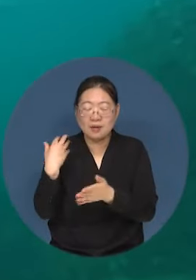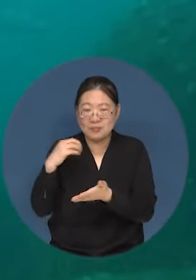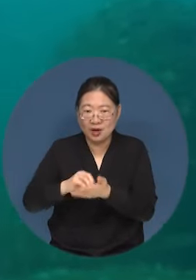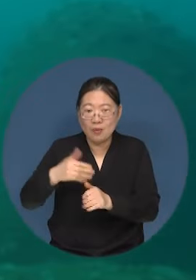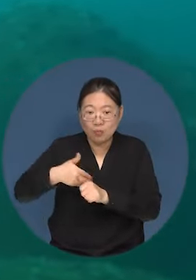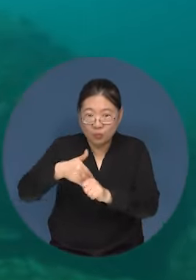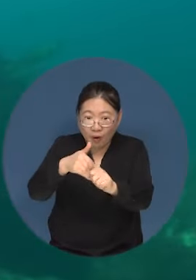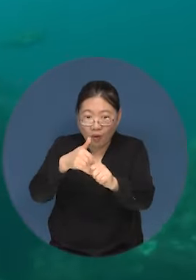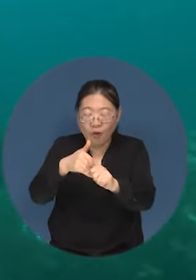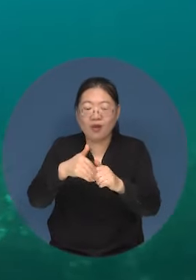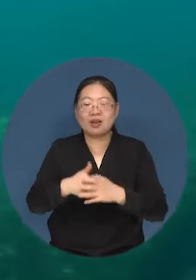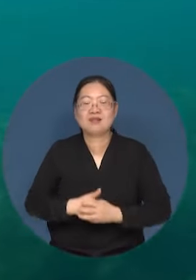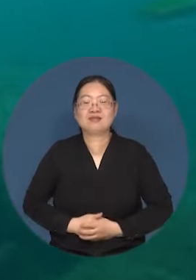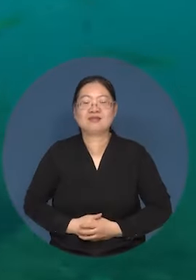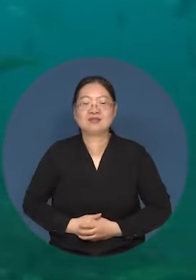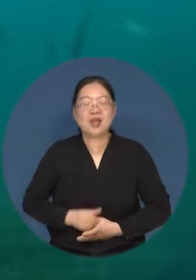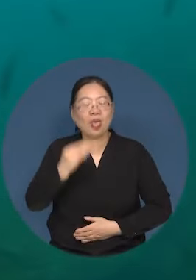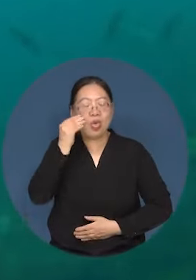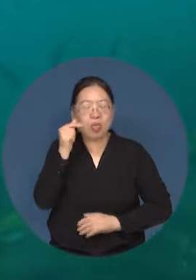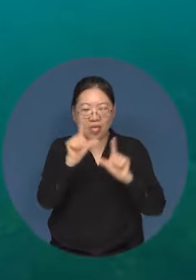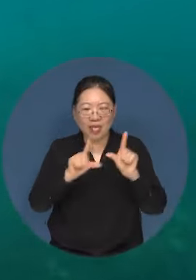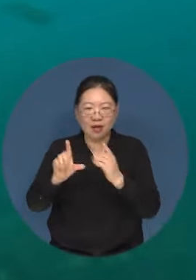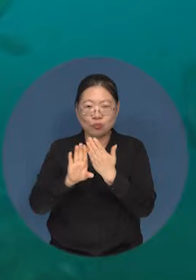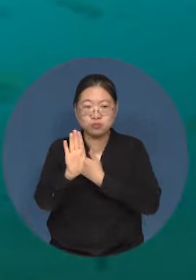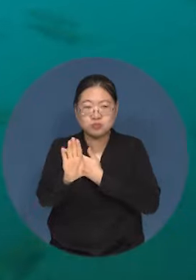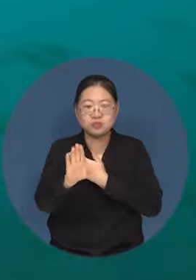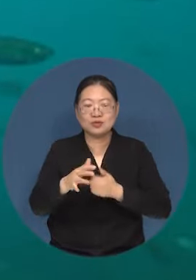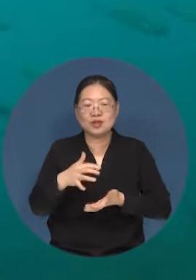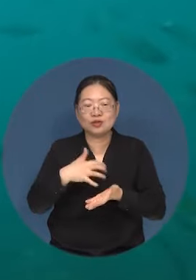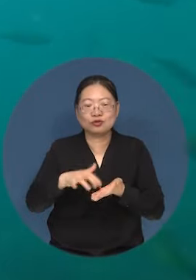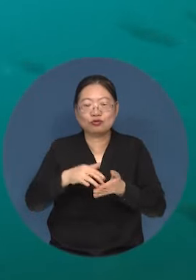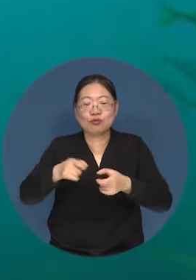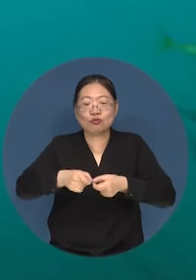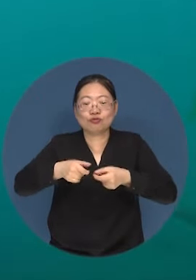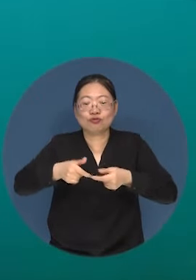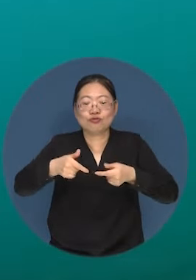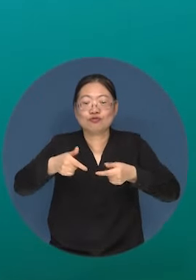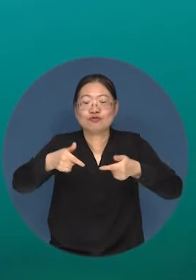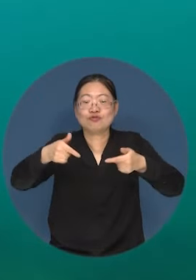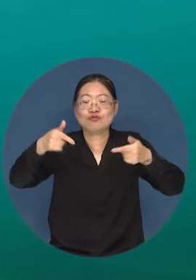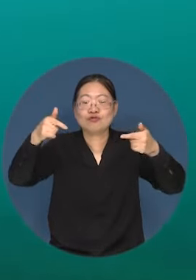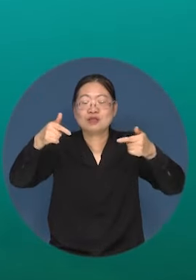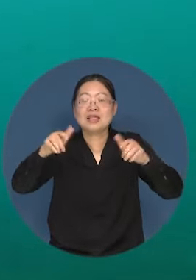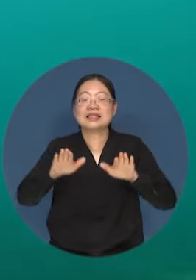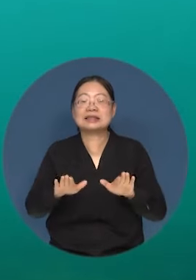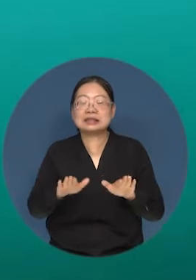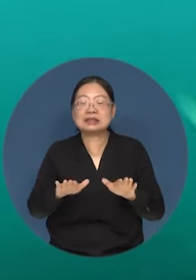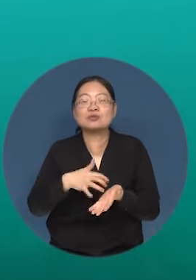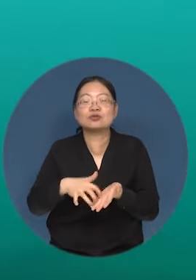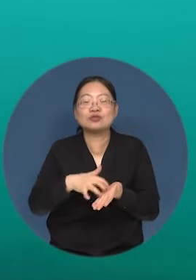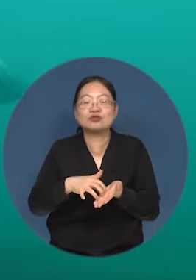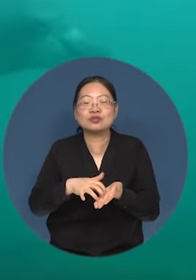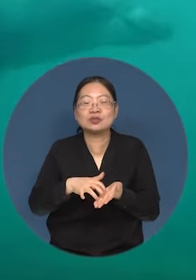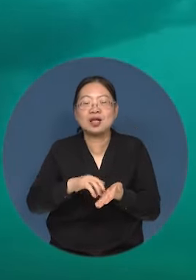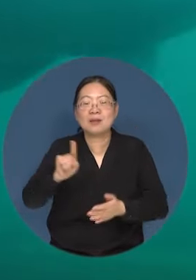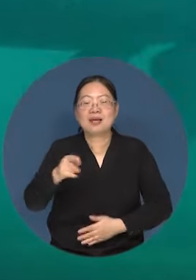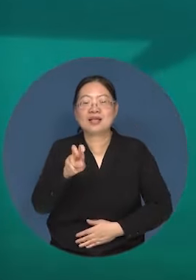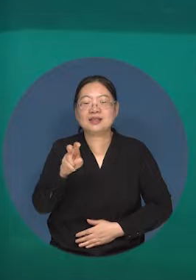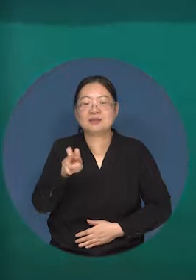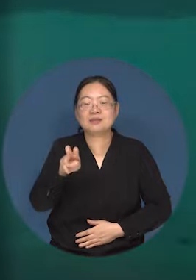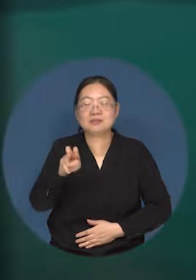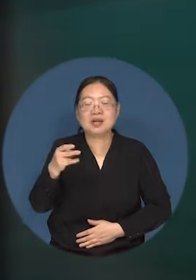성공적으로 원서식지에 정착을 하고 난 다음부터는 개체수가 조금씩 늘어나서 예. 지금 현재는 약 120마리